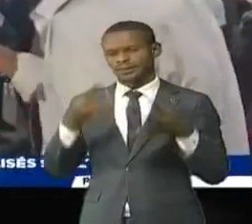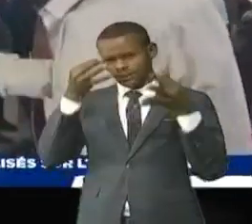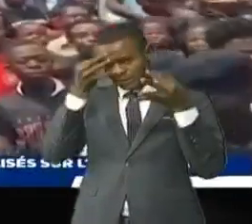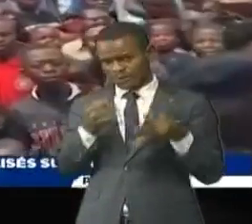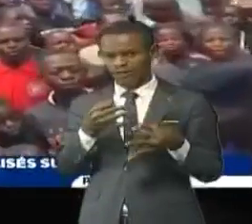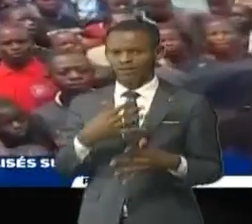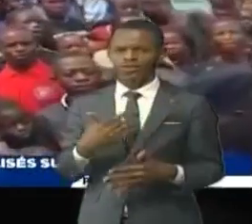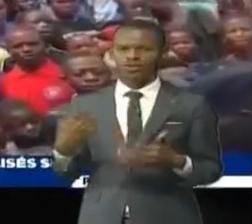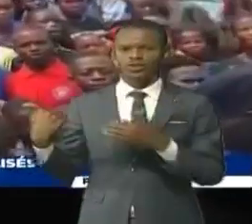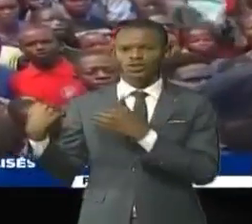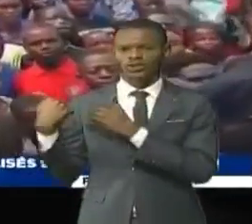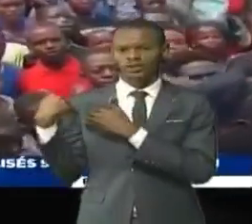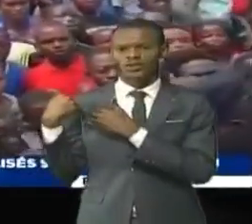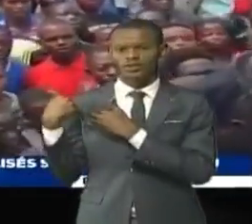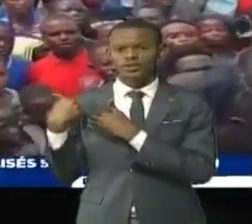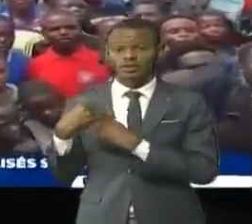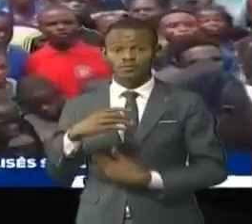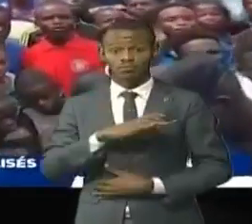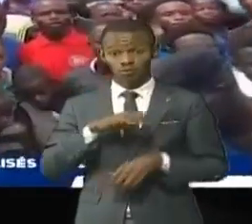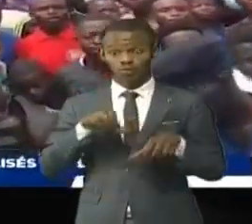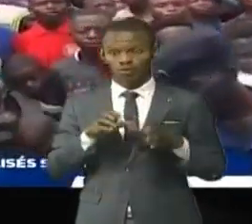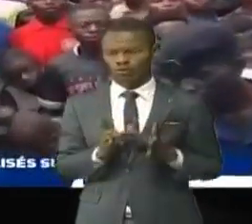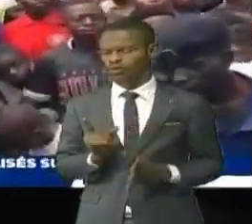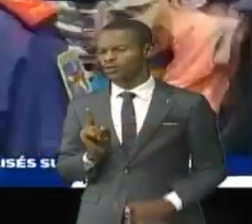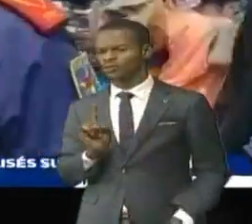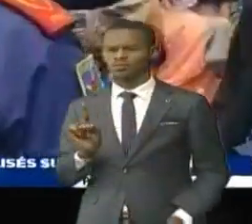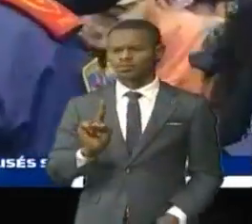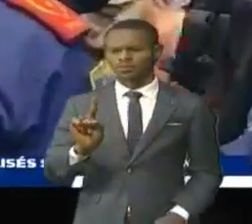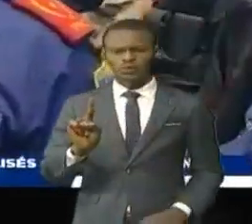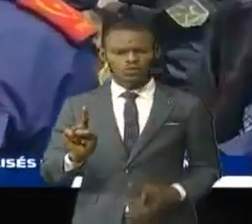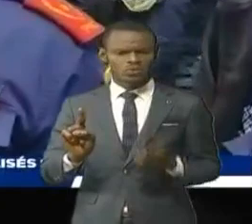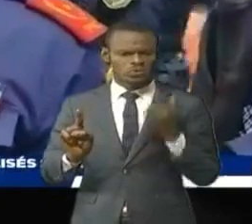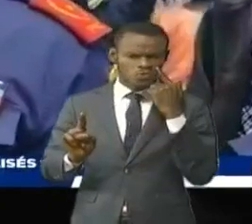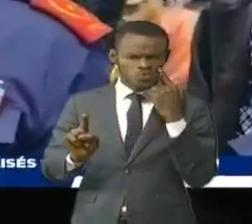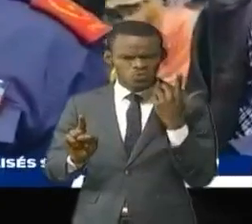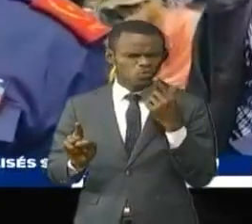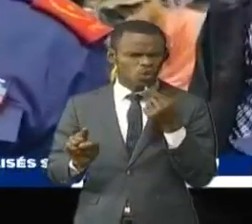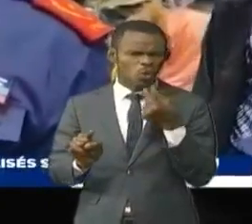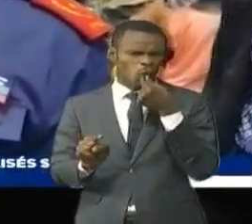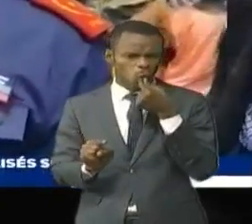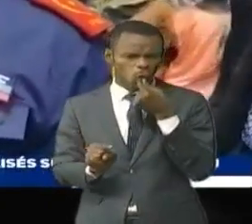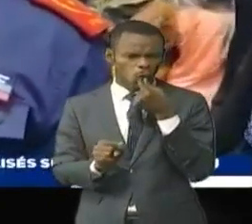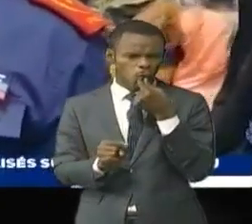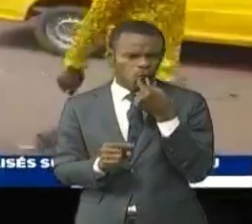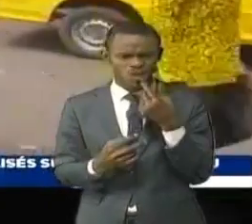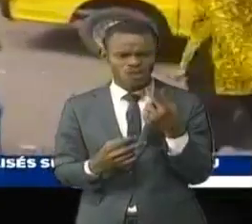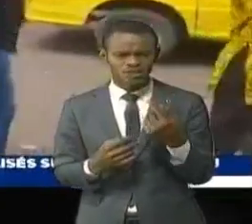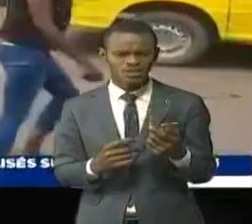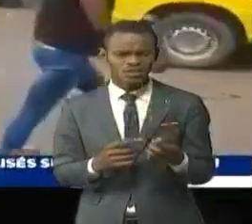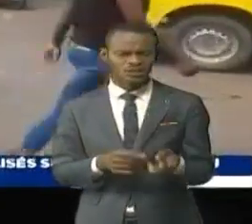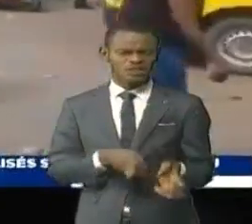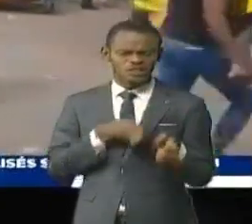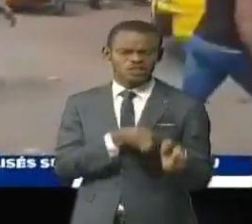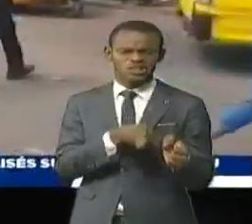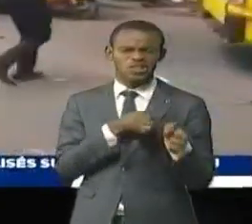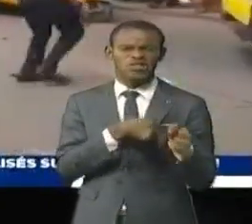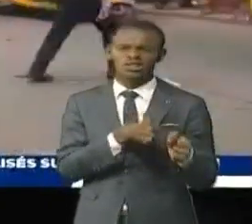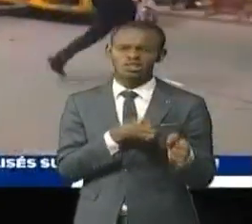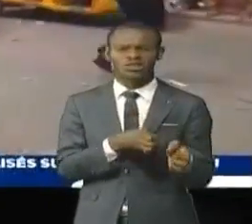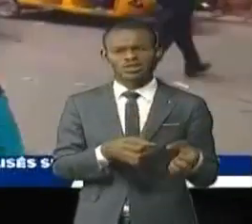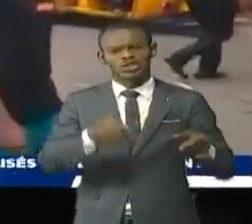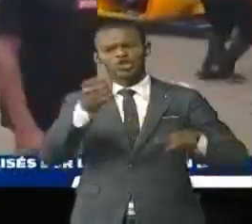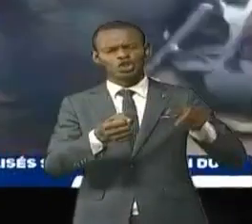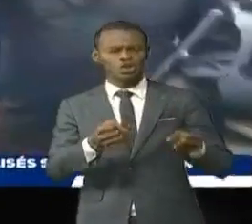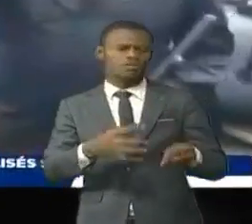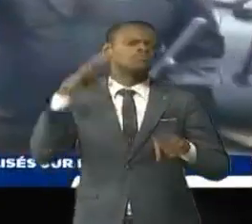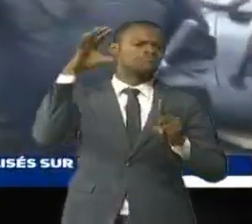quartier 1 Kingasani. Un lieutenant passait maître dans l'art de rançonner les chauffeurs et autres taximens sur le saut de mouton de Bitabé a été arrêté.